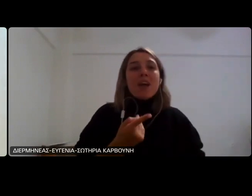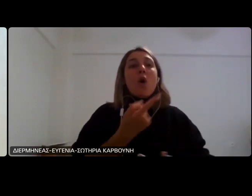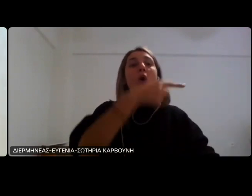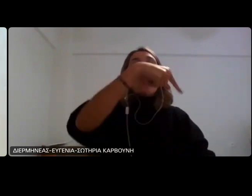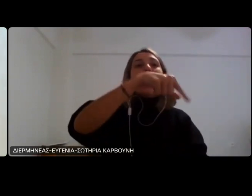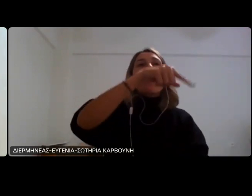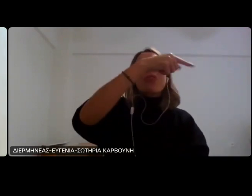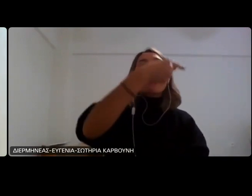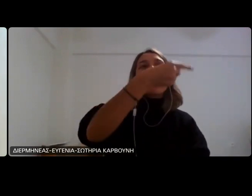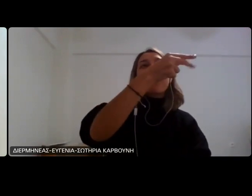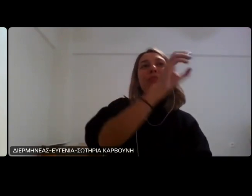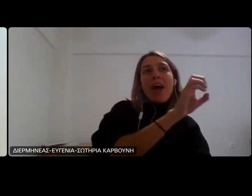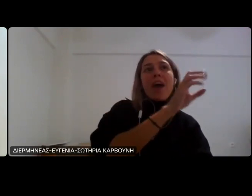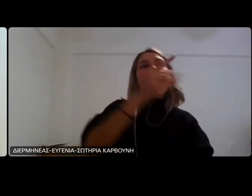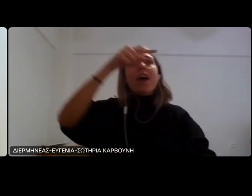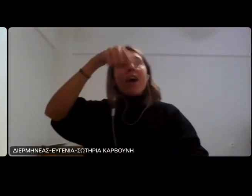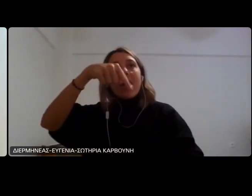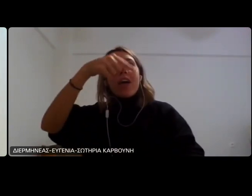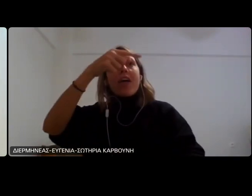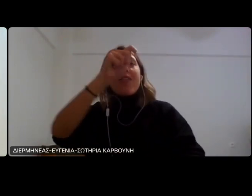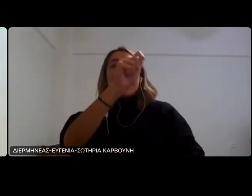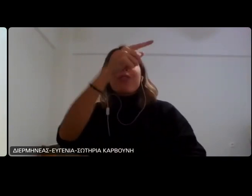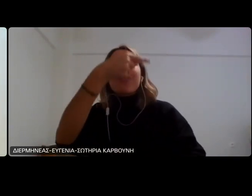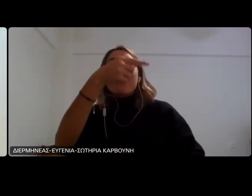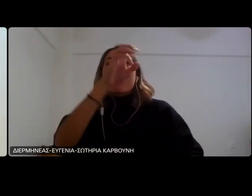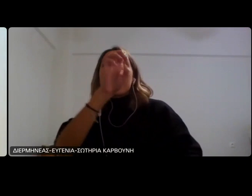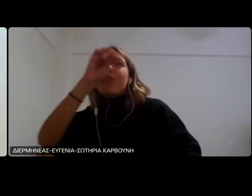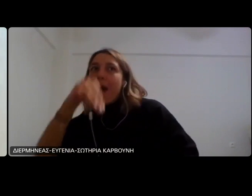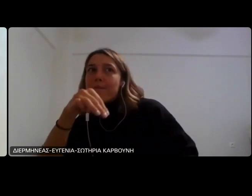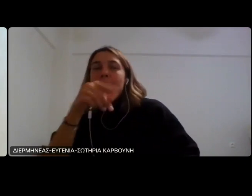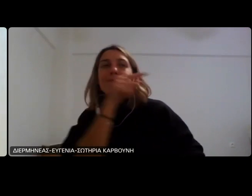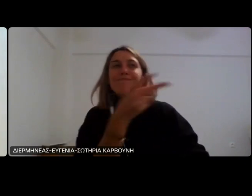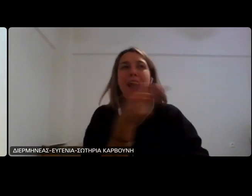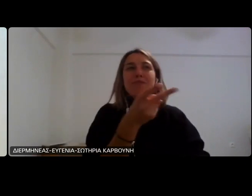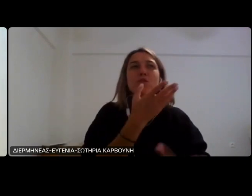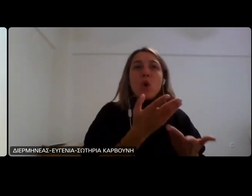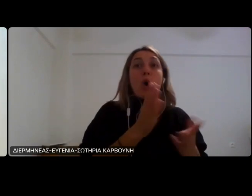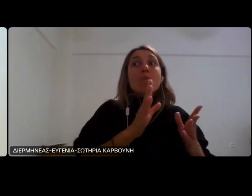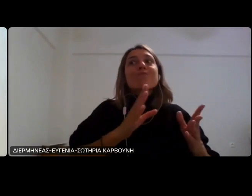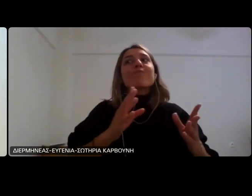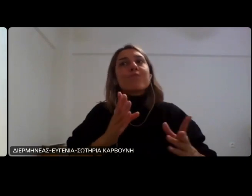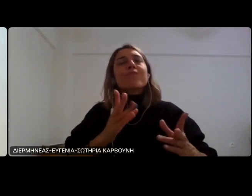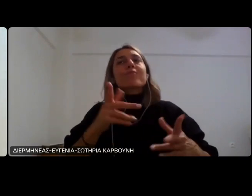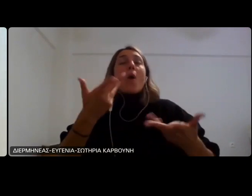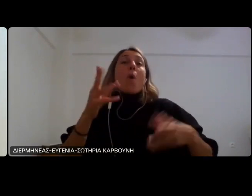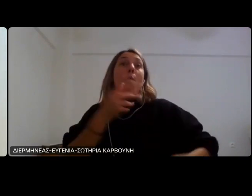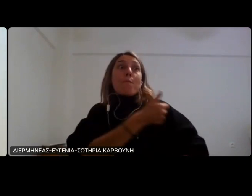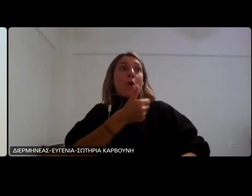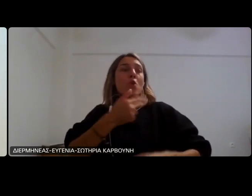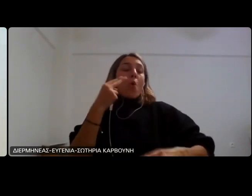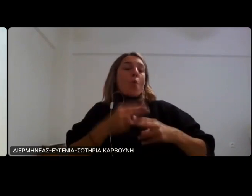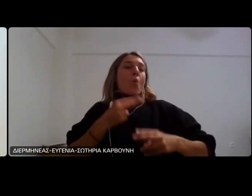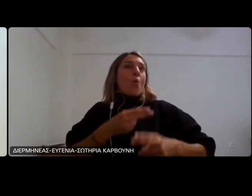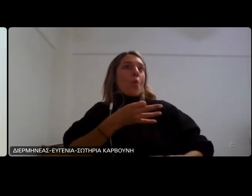them αρχίσαμε να το χρησιμοποιούμε πέρα από τον πληθυντικό ευγενίας και τον πληθυντικό